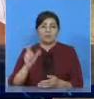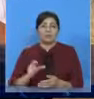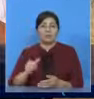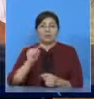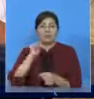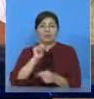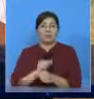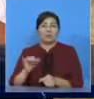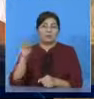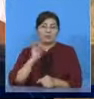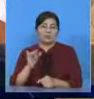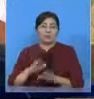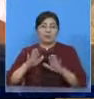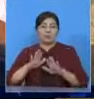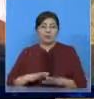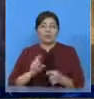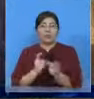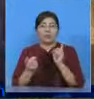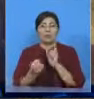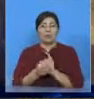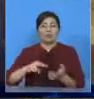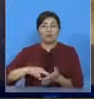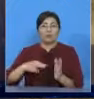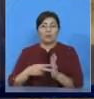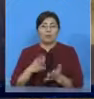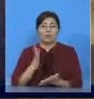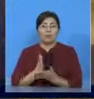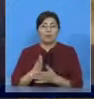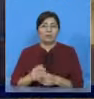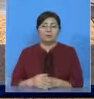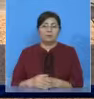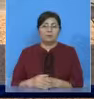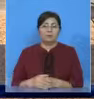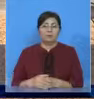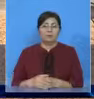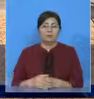тарихтан сыр шертетін орынға айналдыру жоспарда бар. Гүлсезім Әбдіжәлел, Аманжол Айтмағанбетов, Ақтөбе телеарнасы.